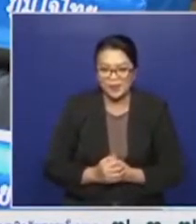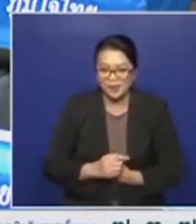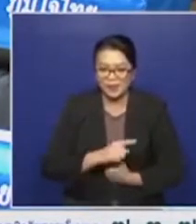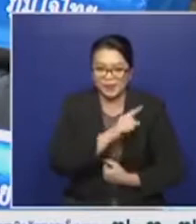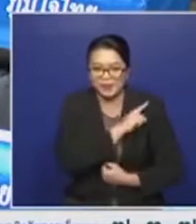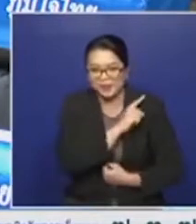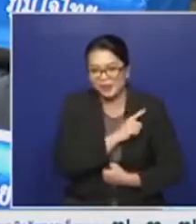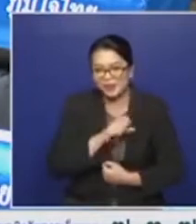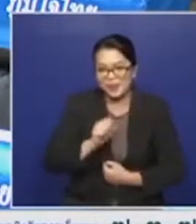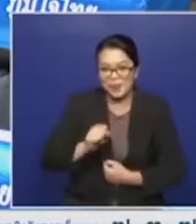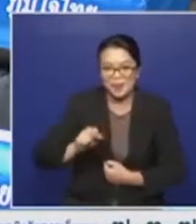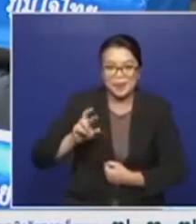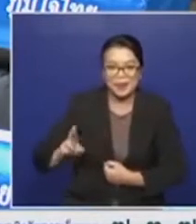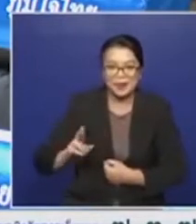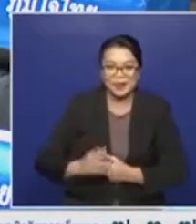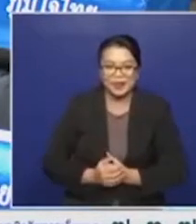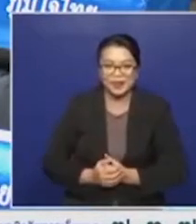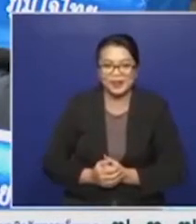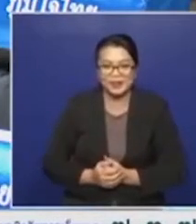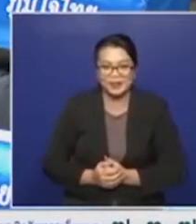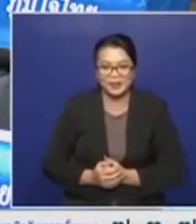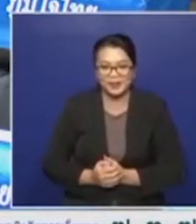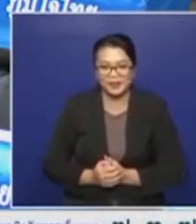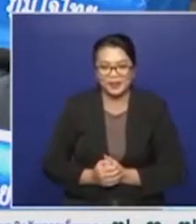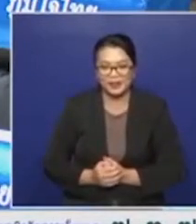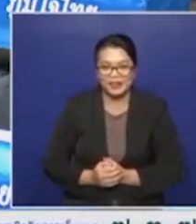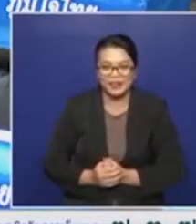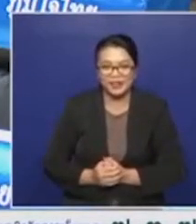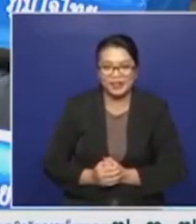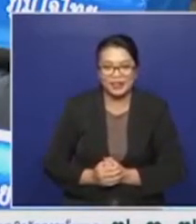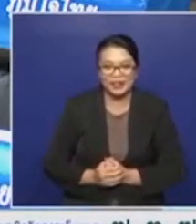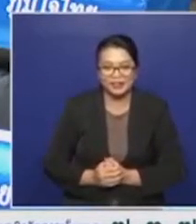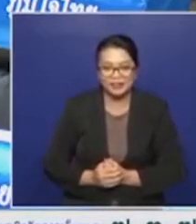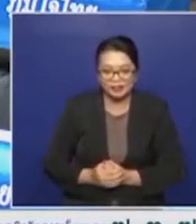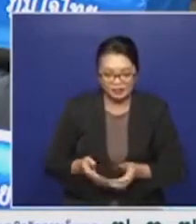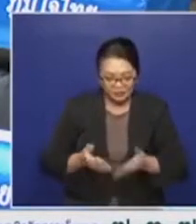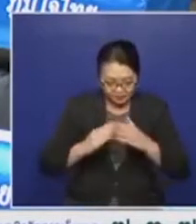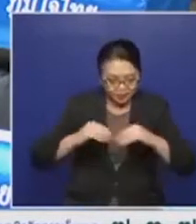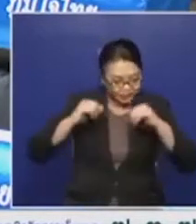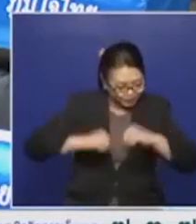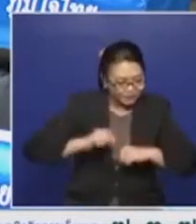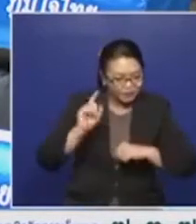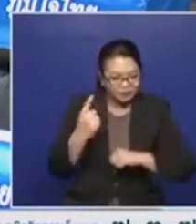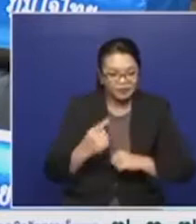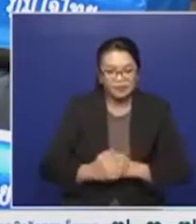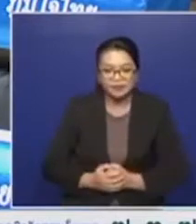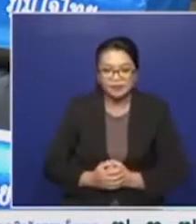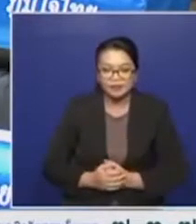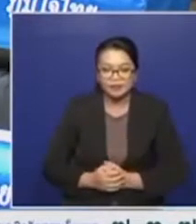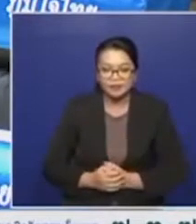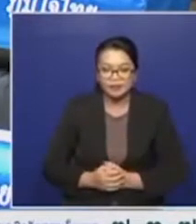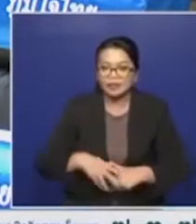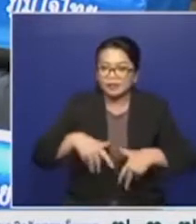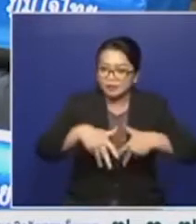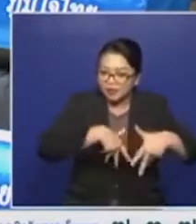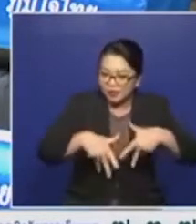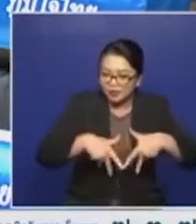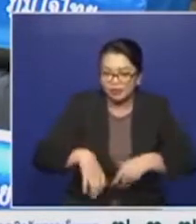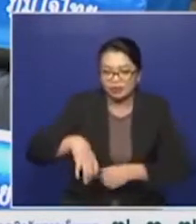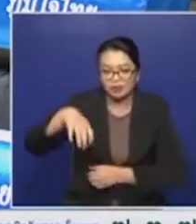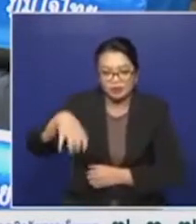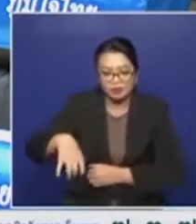ที่จะมีขึ้นต่อจากนี้จึงเป็นการเปิดพื้นที่แห่งการสร้างข้อตกลงใหม่ระหว่างประชาชนกับ